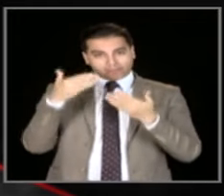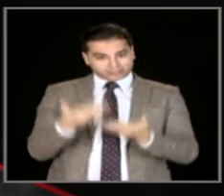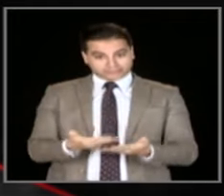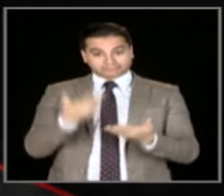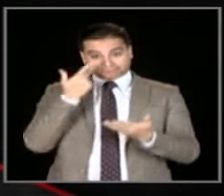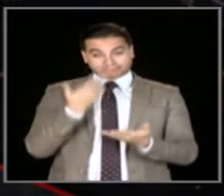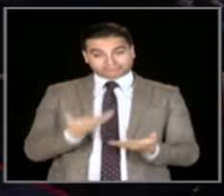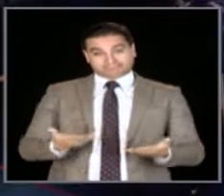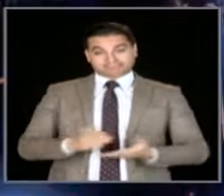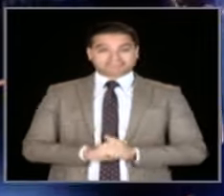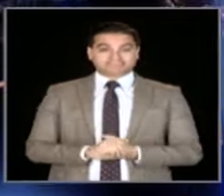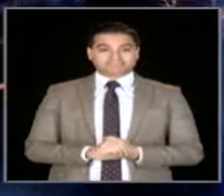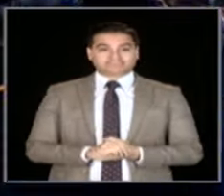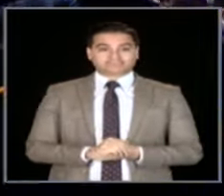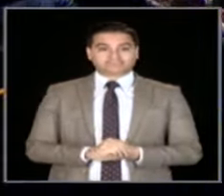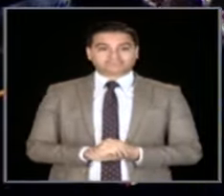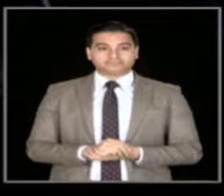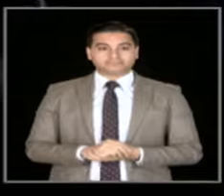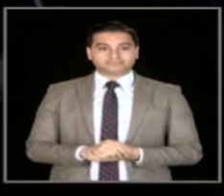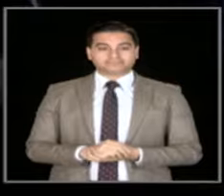مستوى العالم.